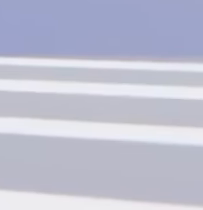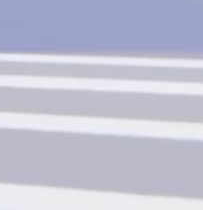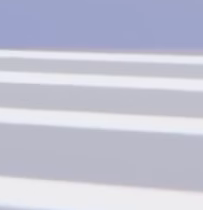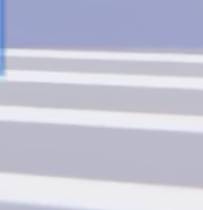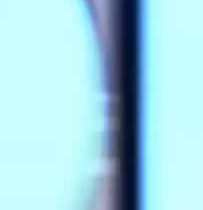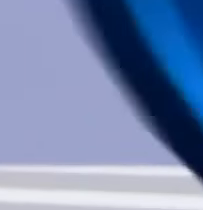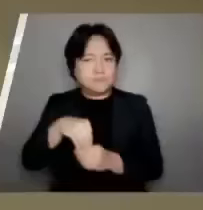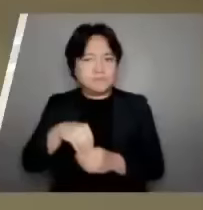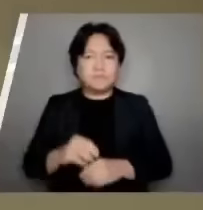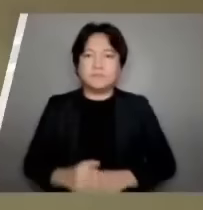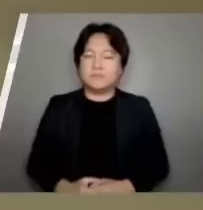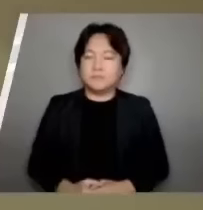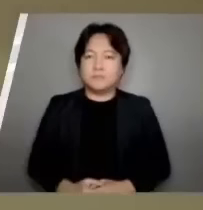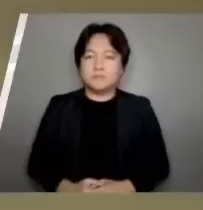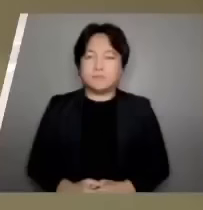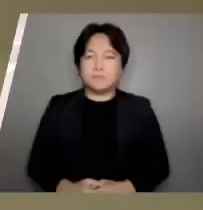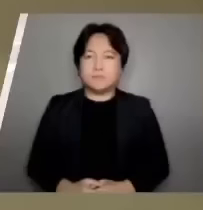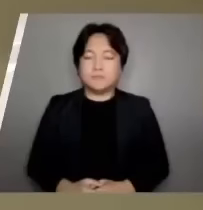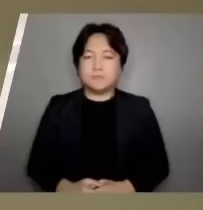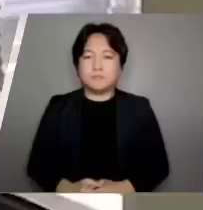Soriano.